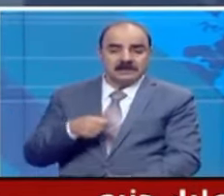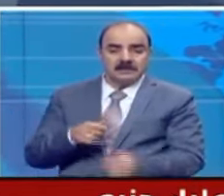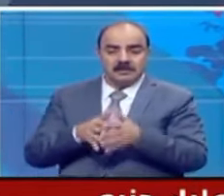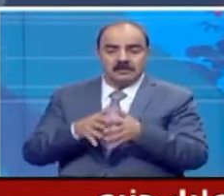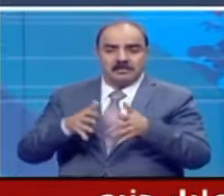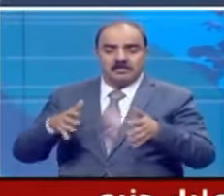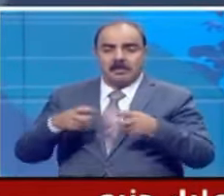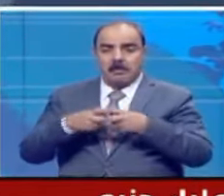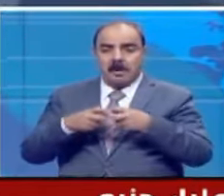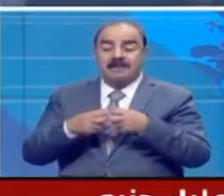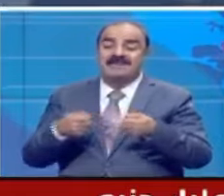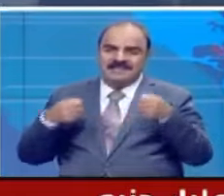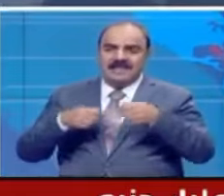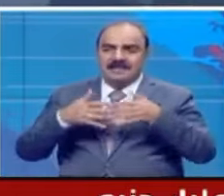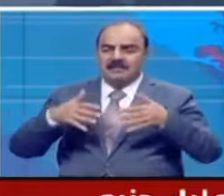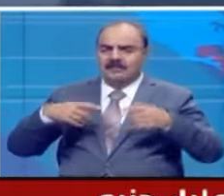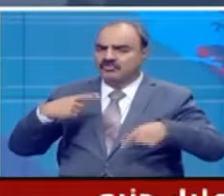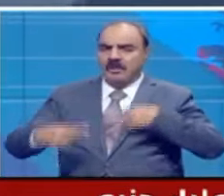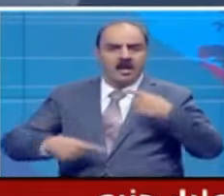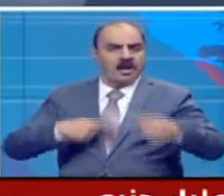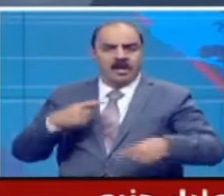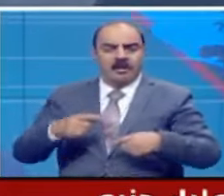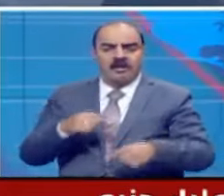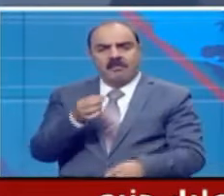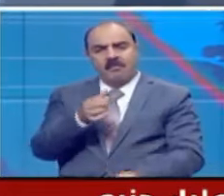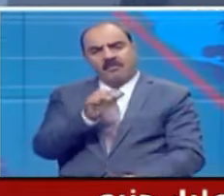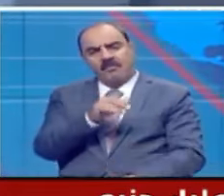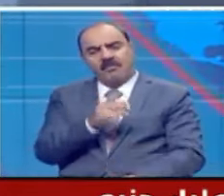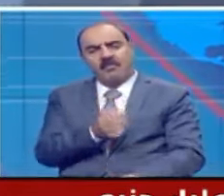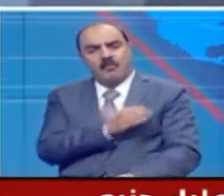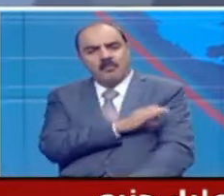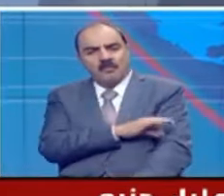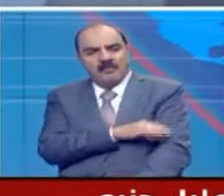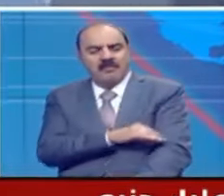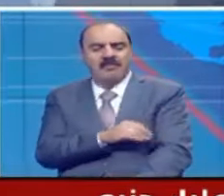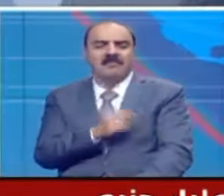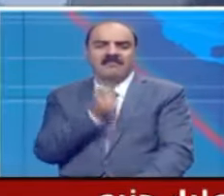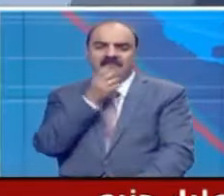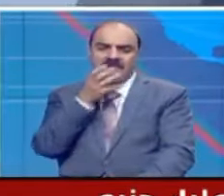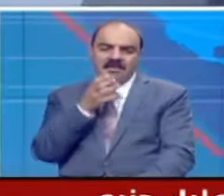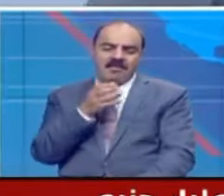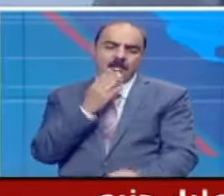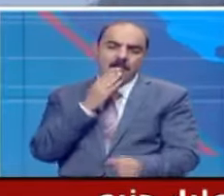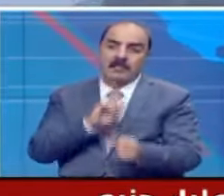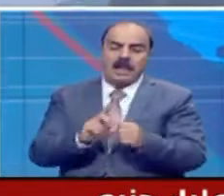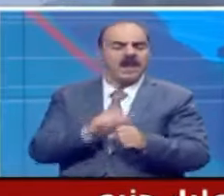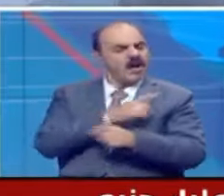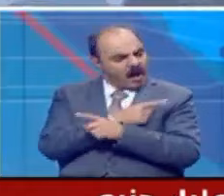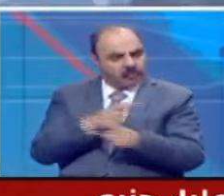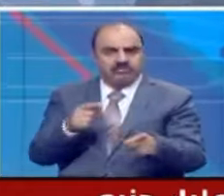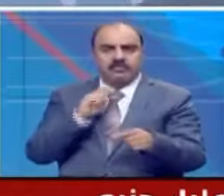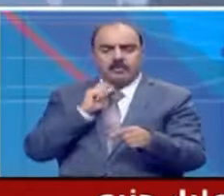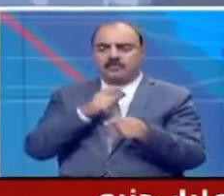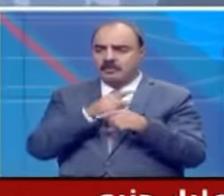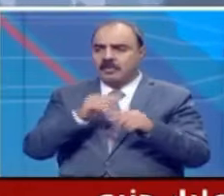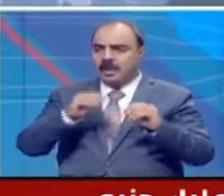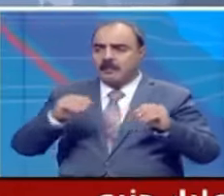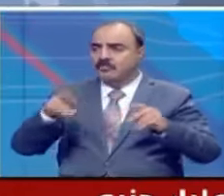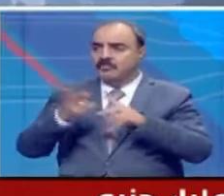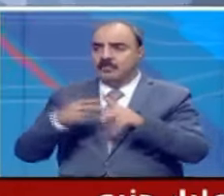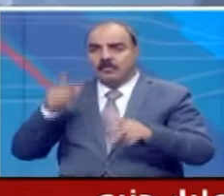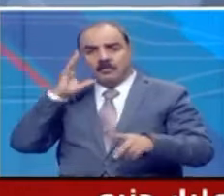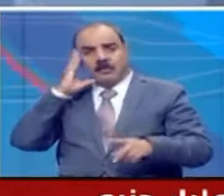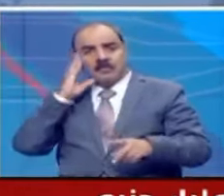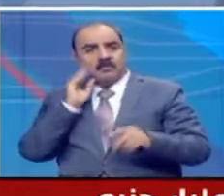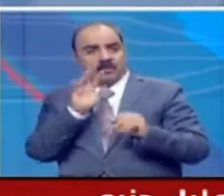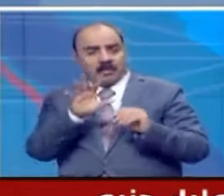هذه المعارض بشكل دائم ليس فقط بشكل موسمي، وأن تشمل جميع المحافظات حتى يشعر المواطن في